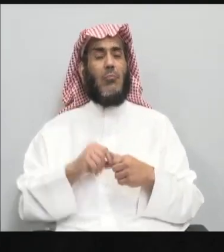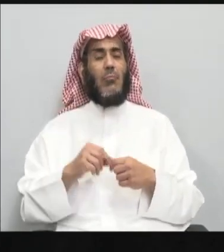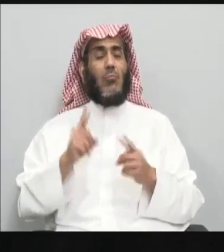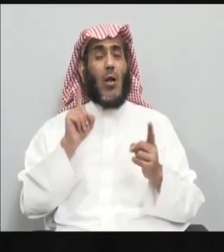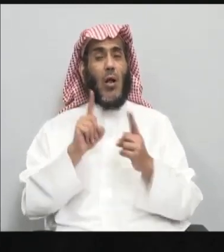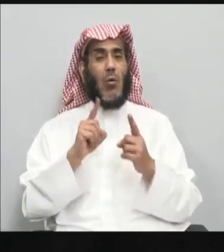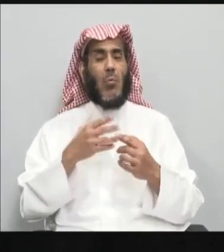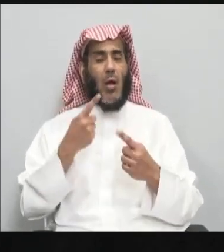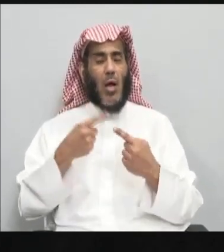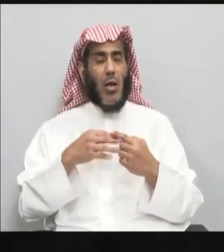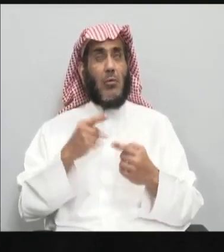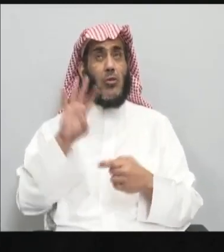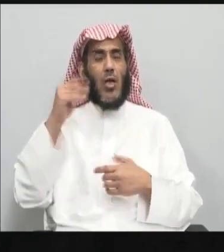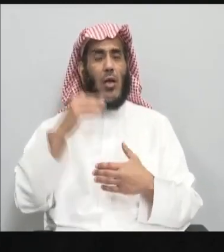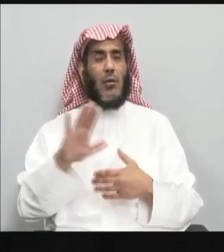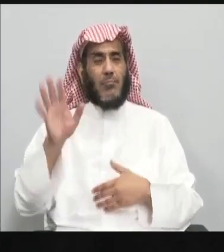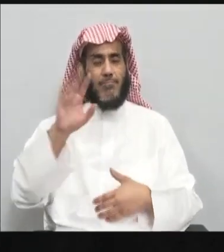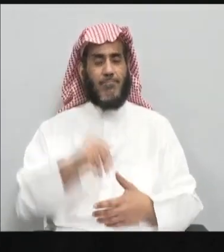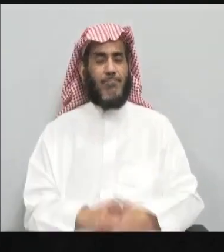القاكم قريبا ان شاء الله